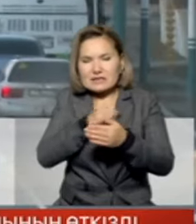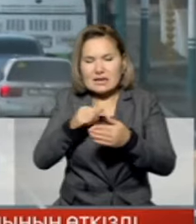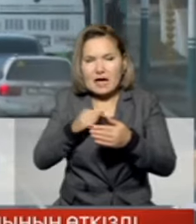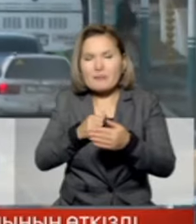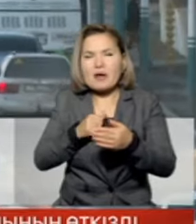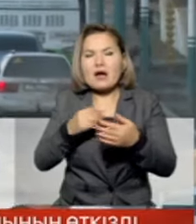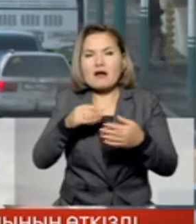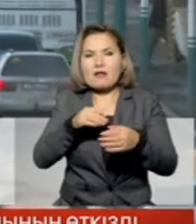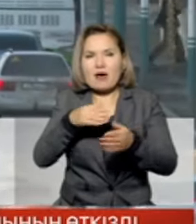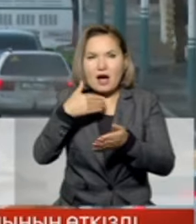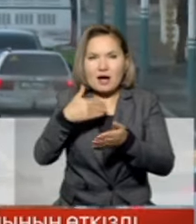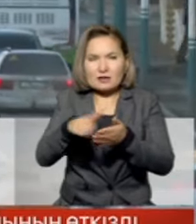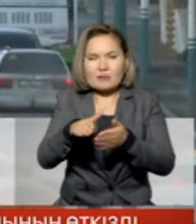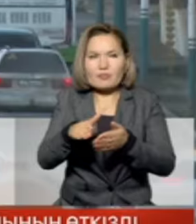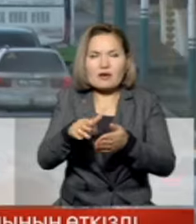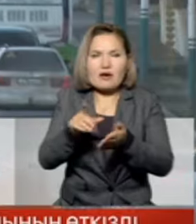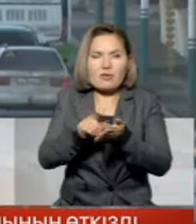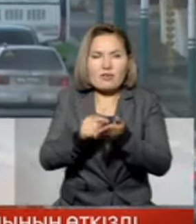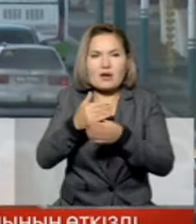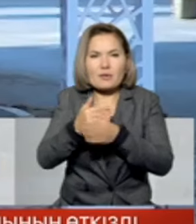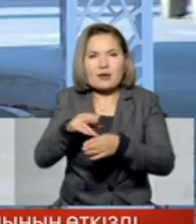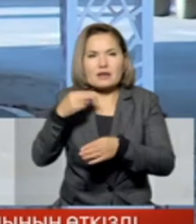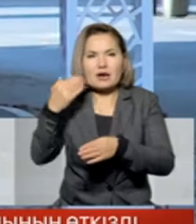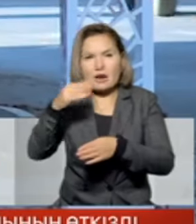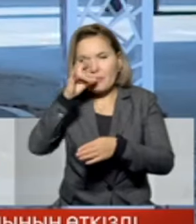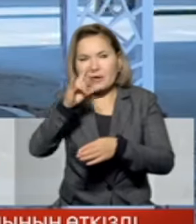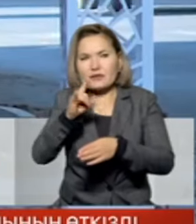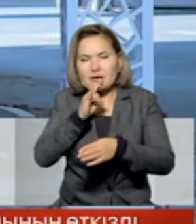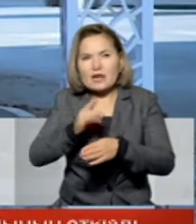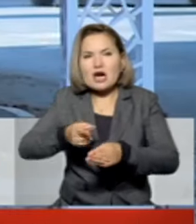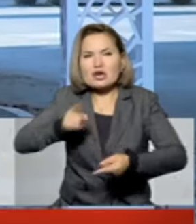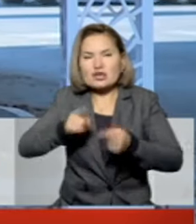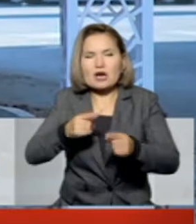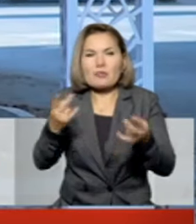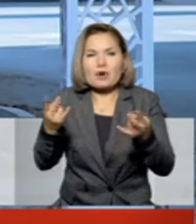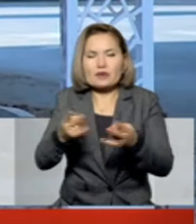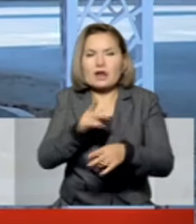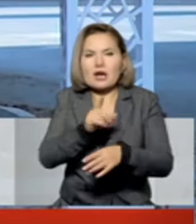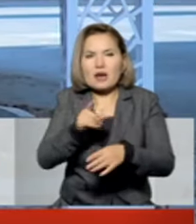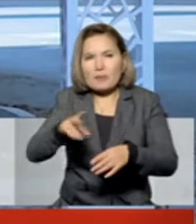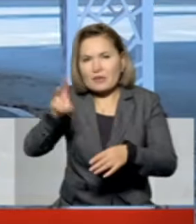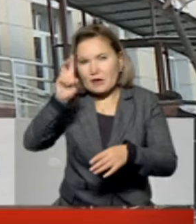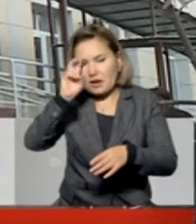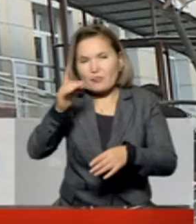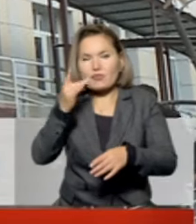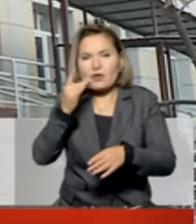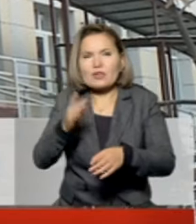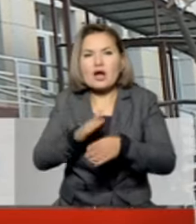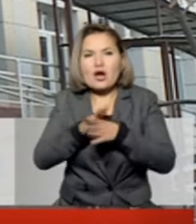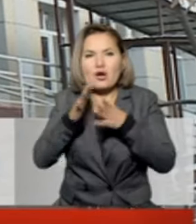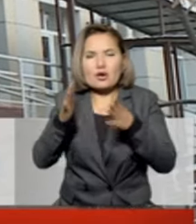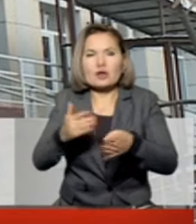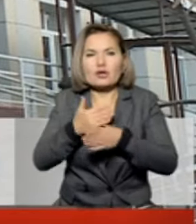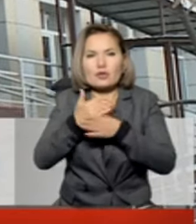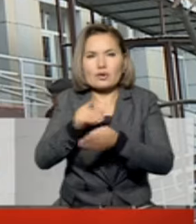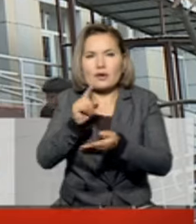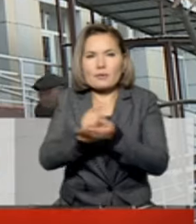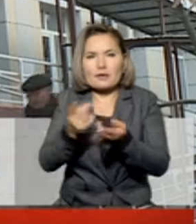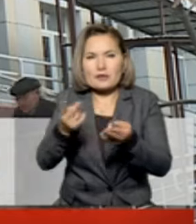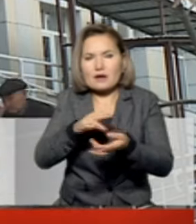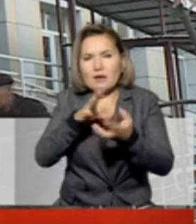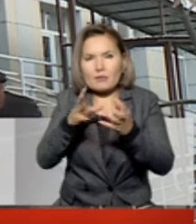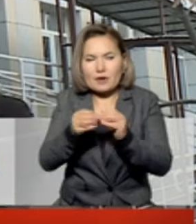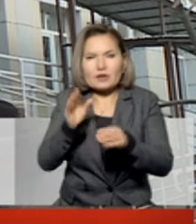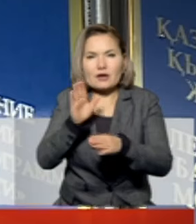атаулы әлеуметтік көмектен бас тартқан. Президент елімізде шын мұқтаж адамдарға мемлекет тарапынан қамқорлық көрсетілуі тиіс деген